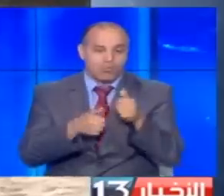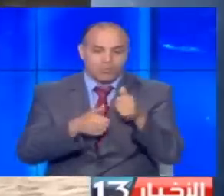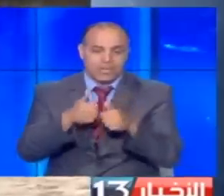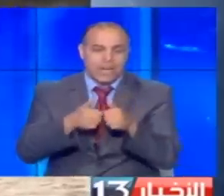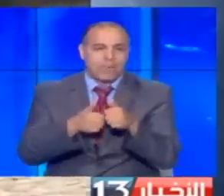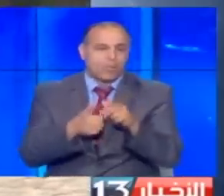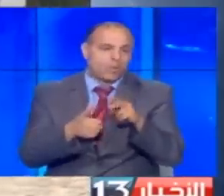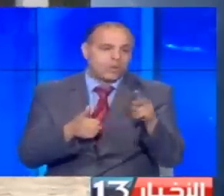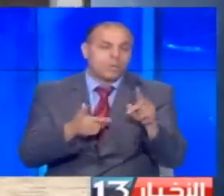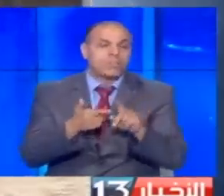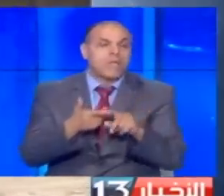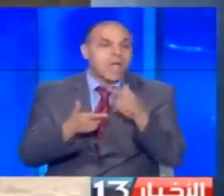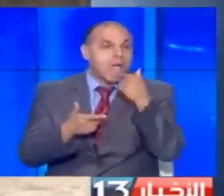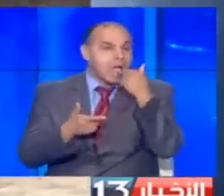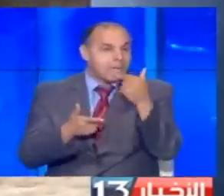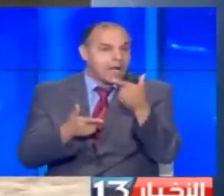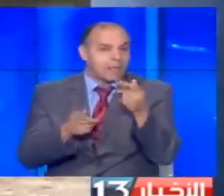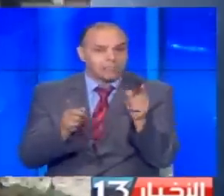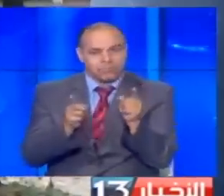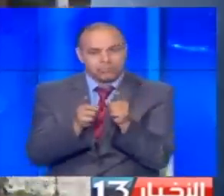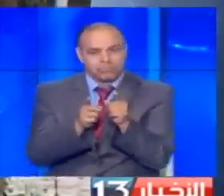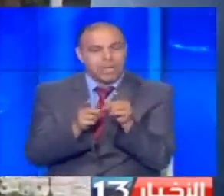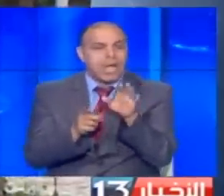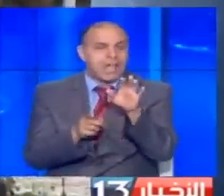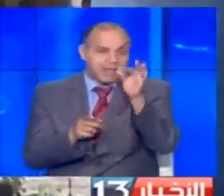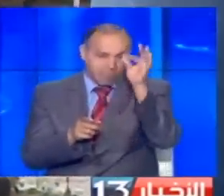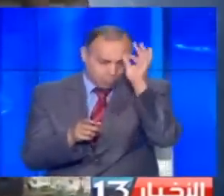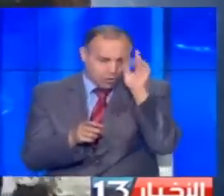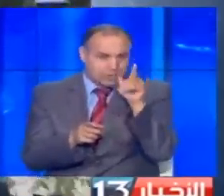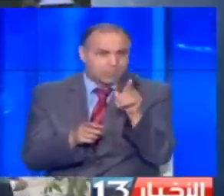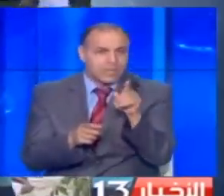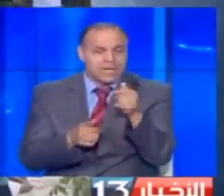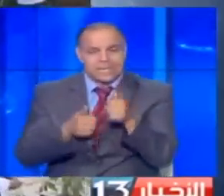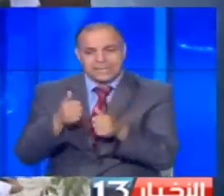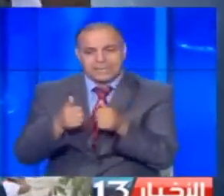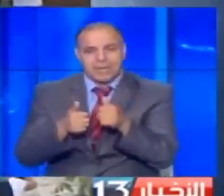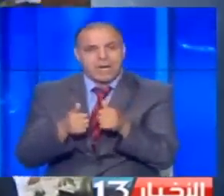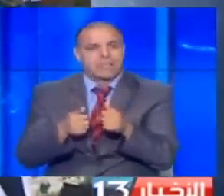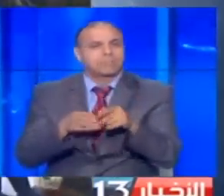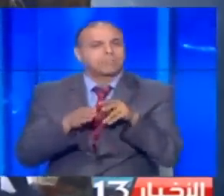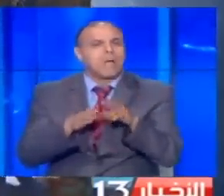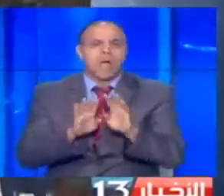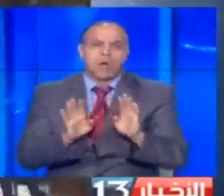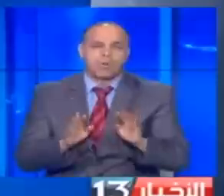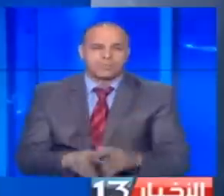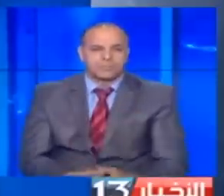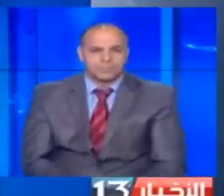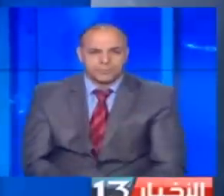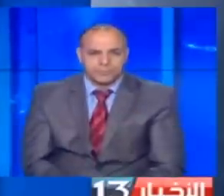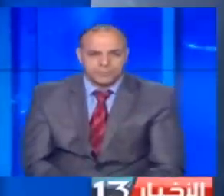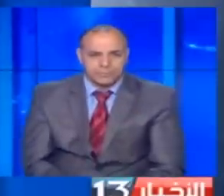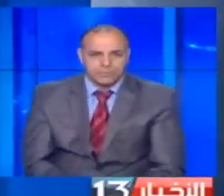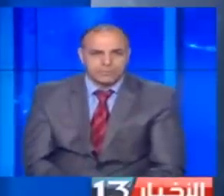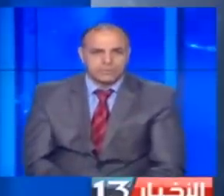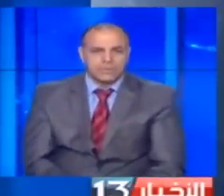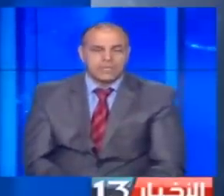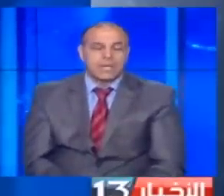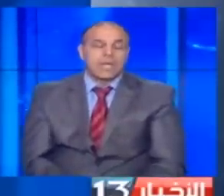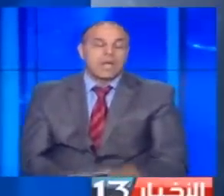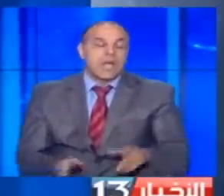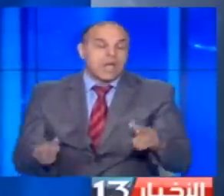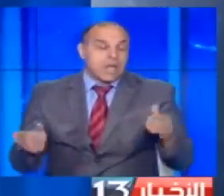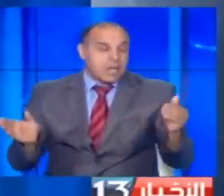وتنويعها بعد ان اقتصر هذا المجال في تونس على السباقات المحليه فقط على جمال الخيل